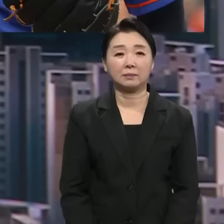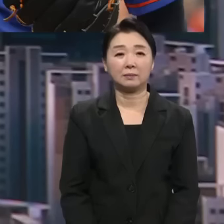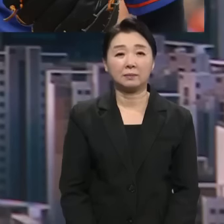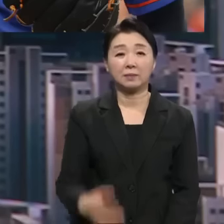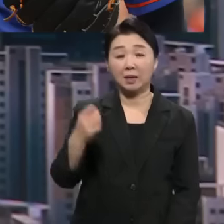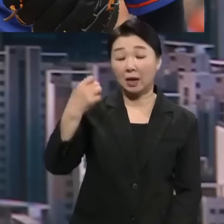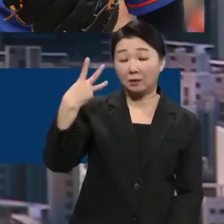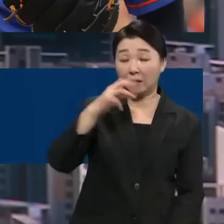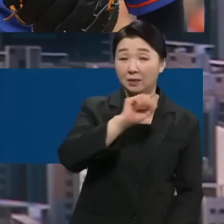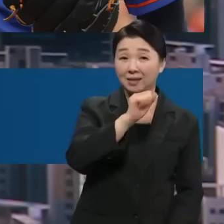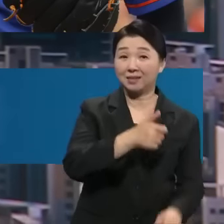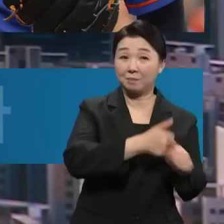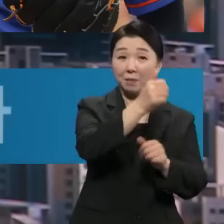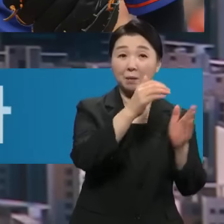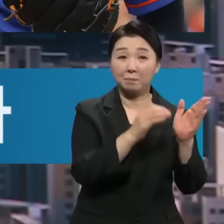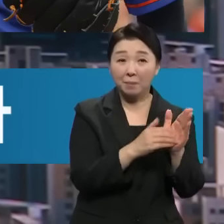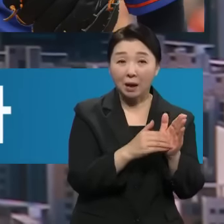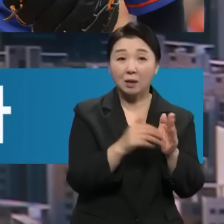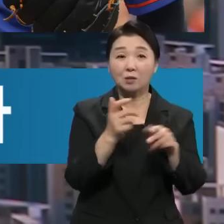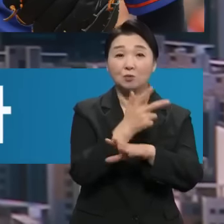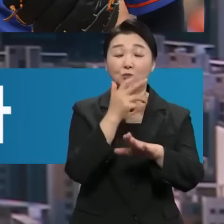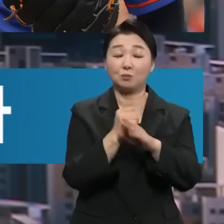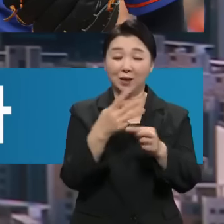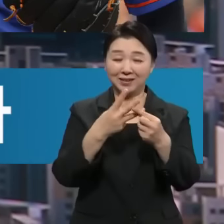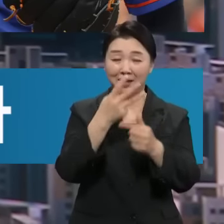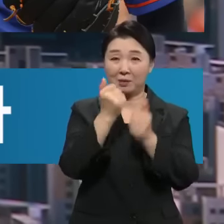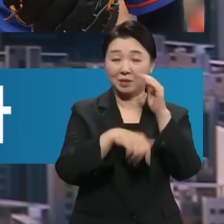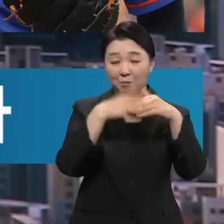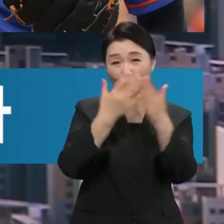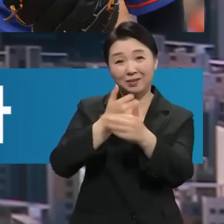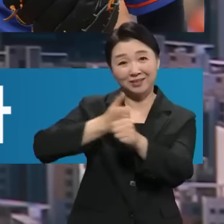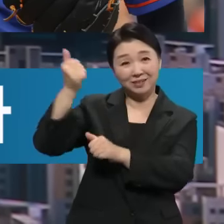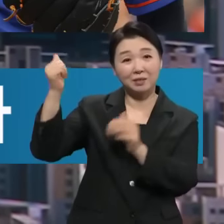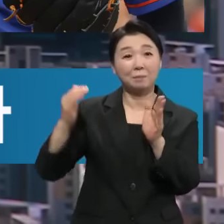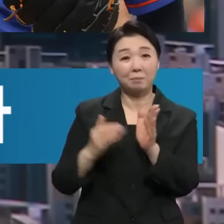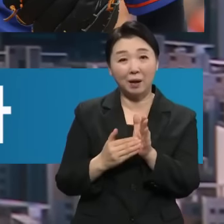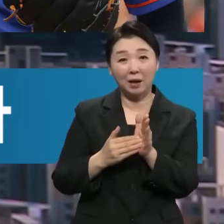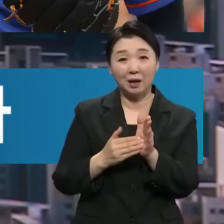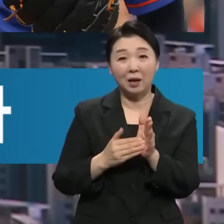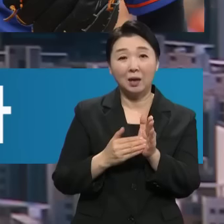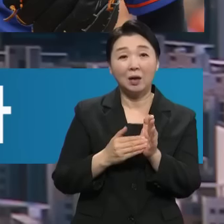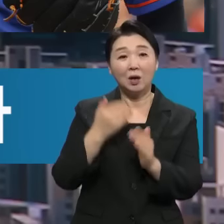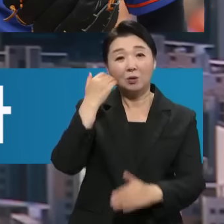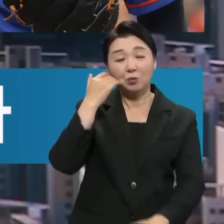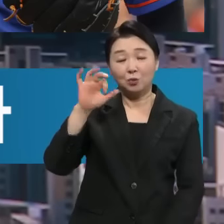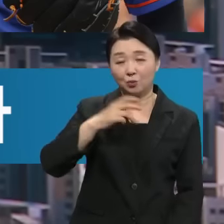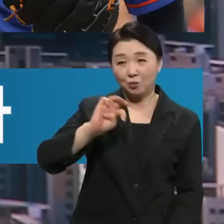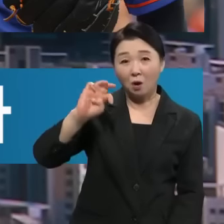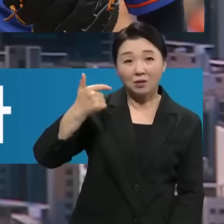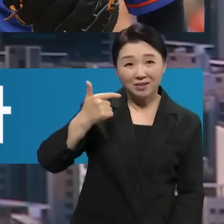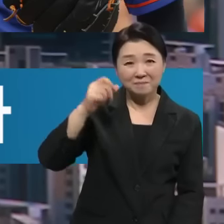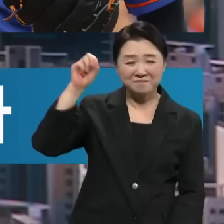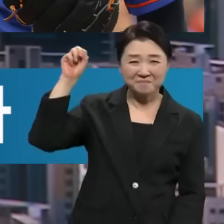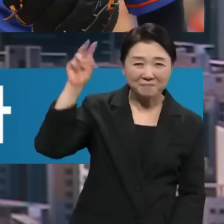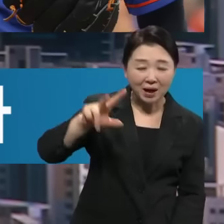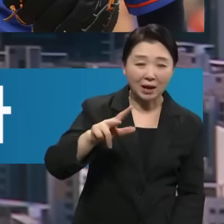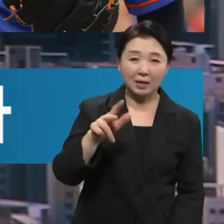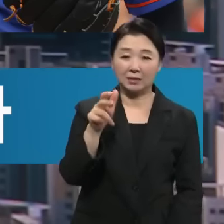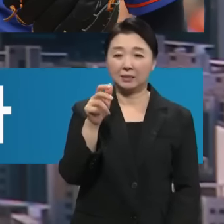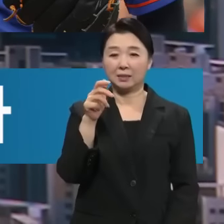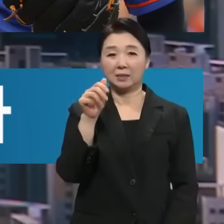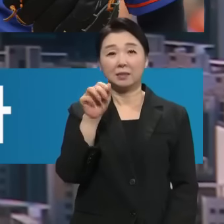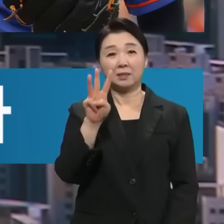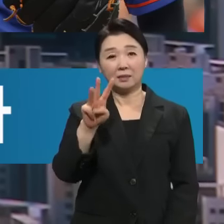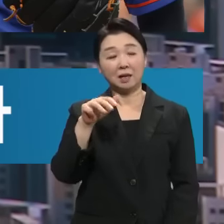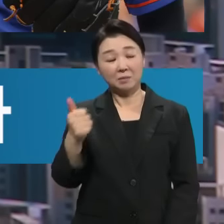한화가 SSG를 꺾고 주말 3연전을 모두 승리했습니다. 선발에선 코리아 몬스터 류현진이 삼진 8개를 잡으며